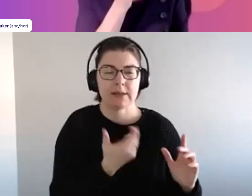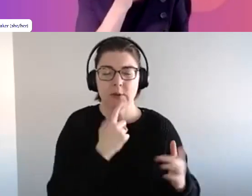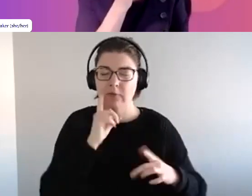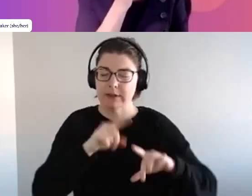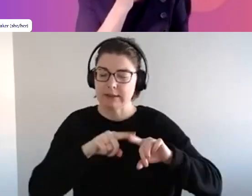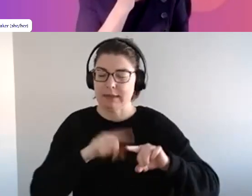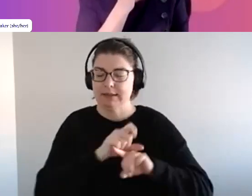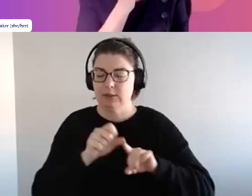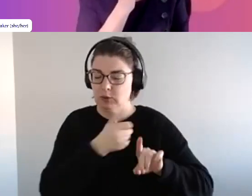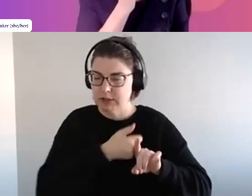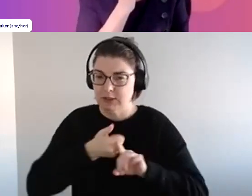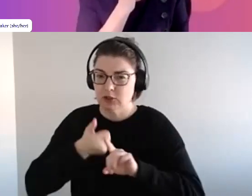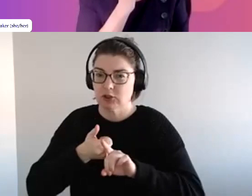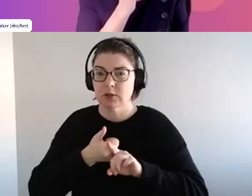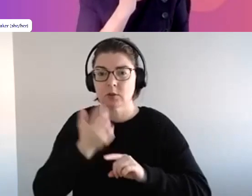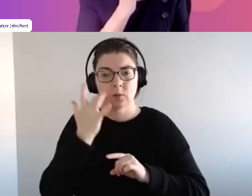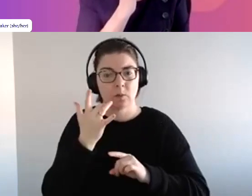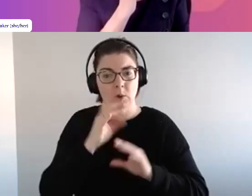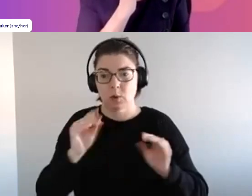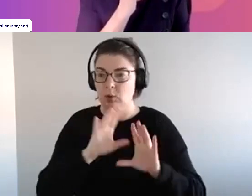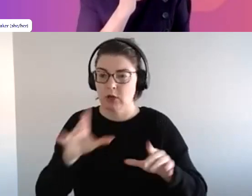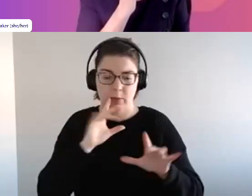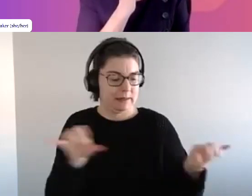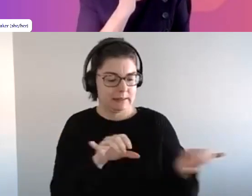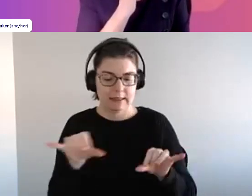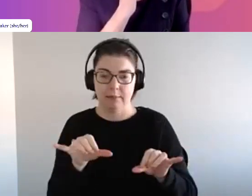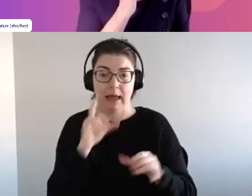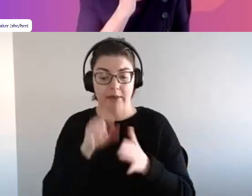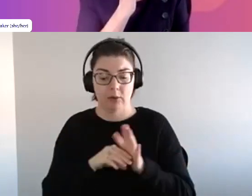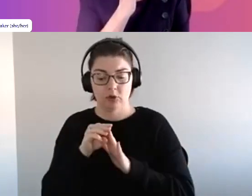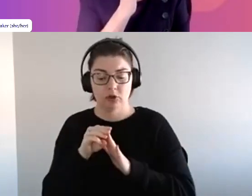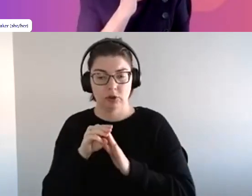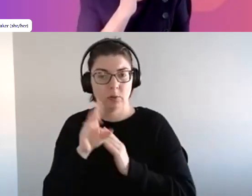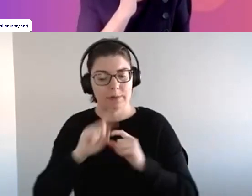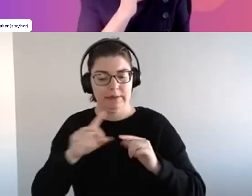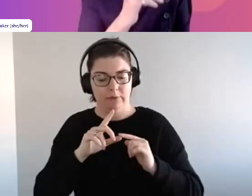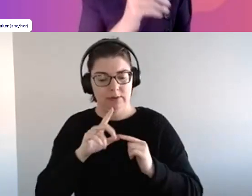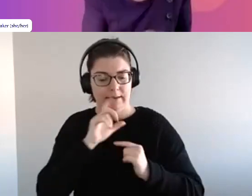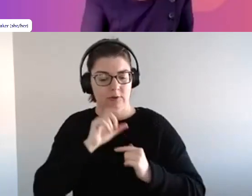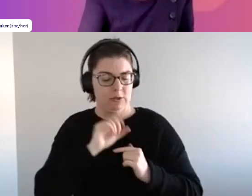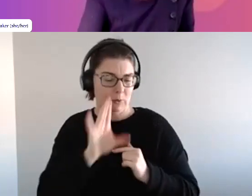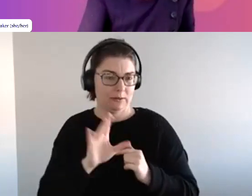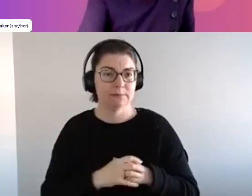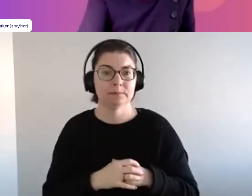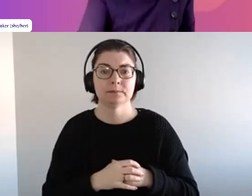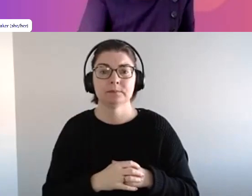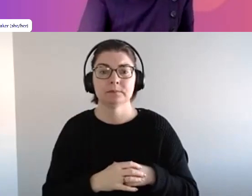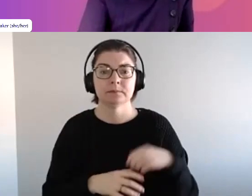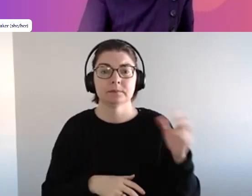c'est au cas par cas évidemment parce qu'aucun enfant n'est pas semblable à l'autre et s'exprime différemment